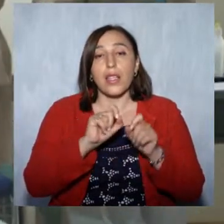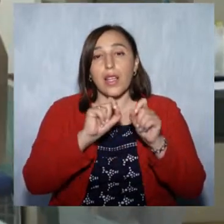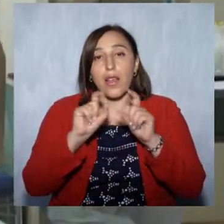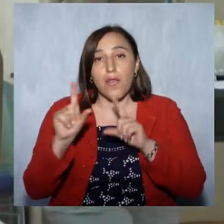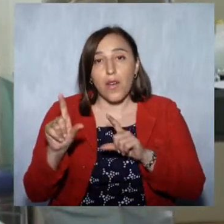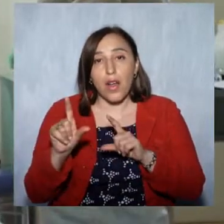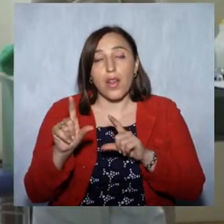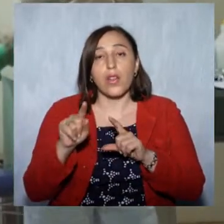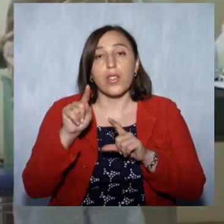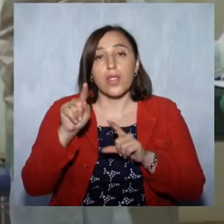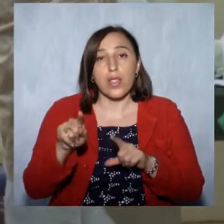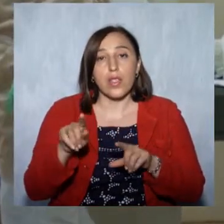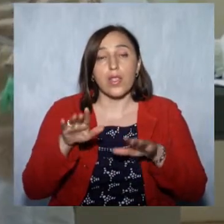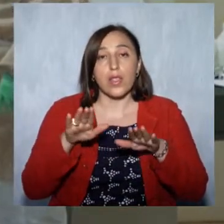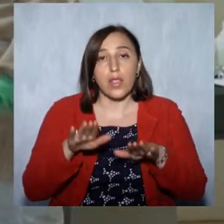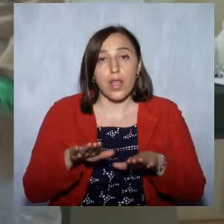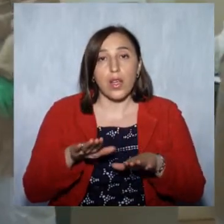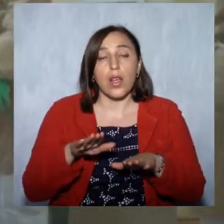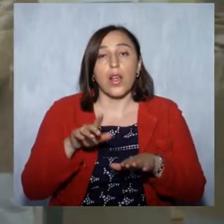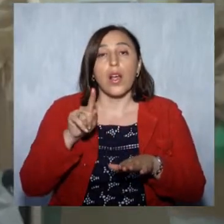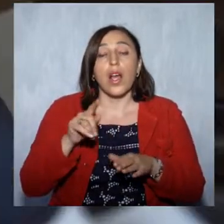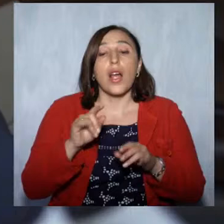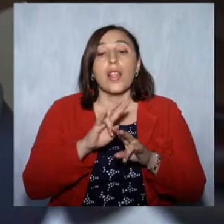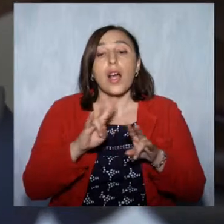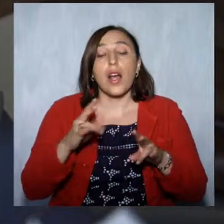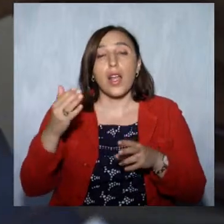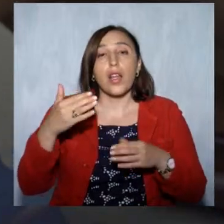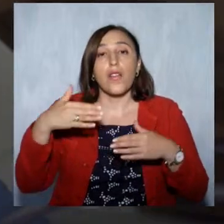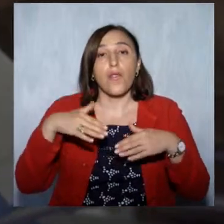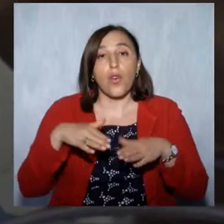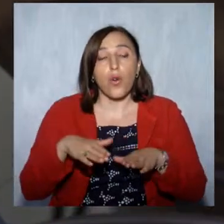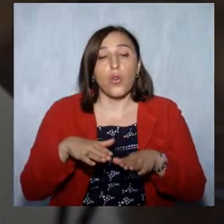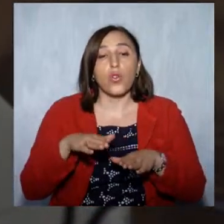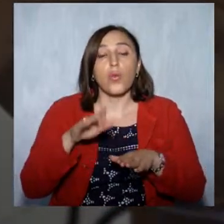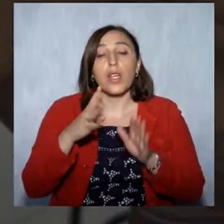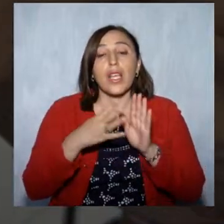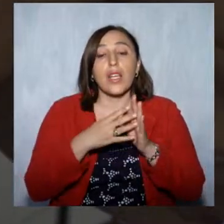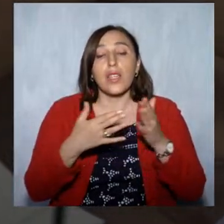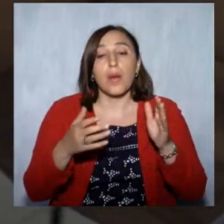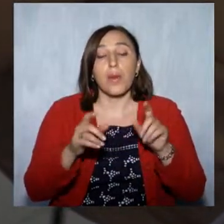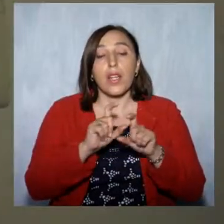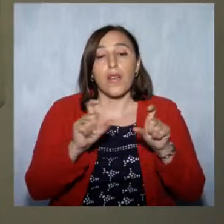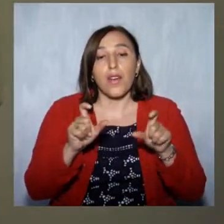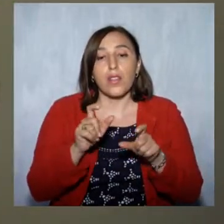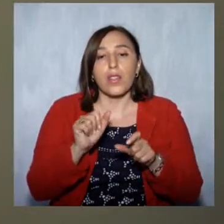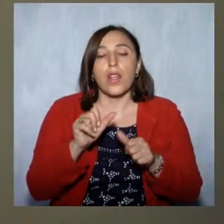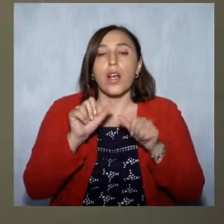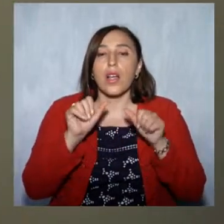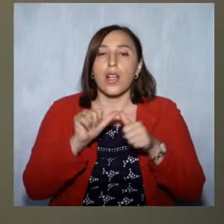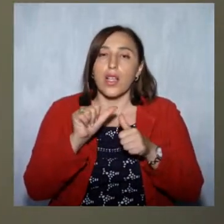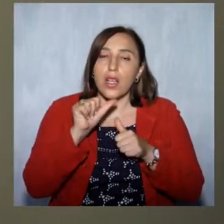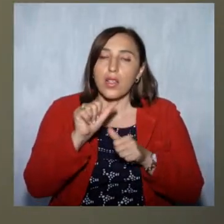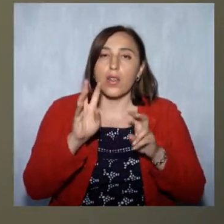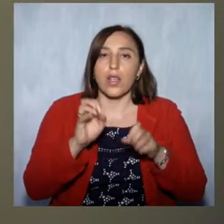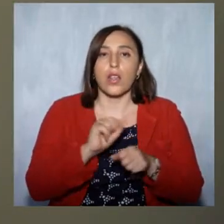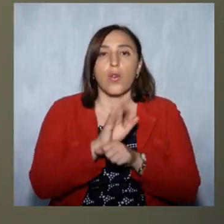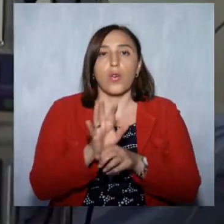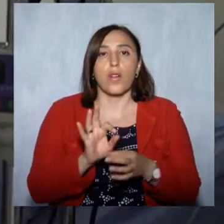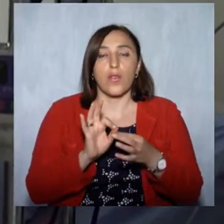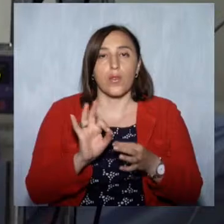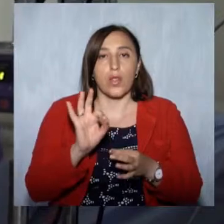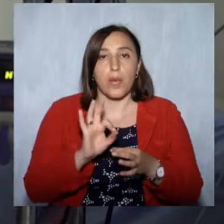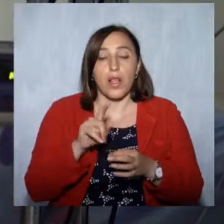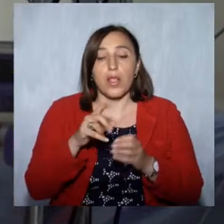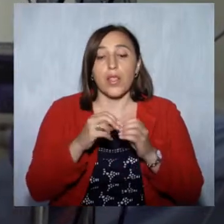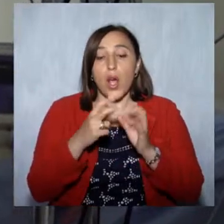9 բժշկական կենտրոններից է, որոնք նախարարության որոշմամբ առանձնացվել են COVID-ով հիվանդների ընդունման ու բուժման համար։ Այստեղ վերջին